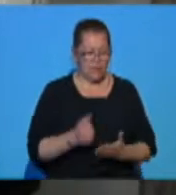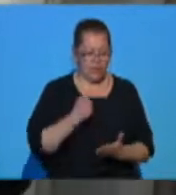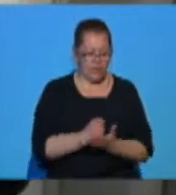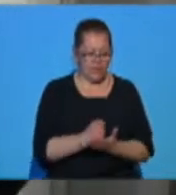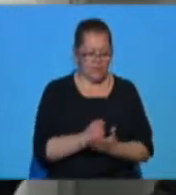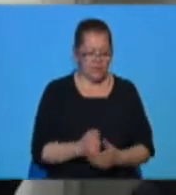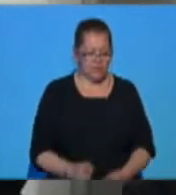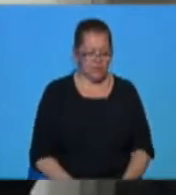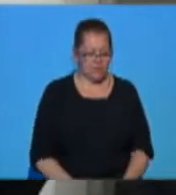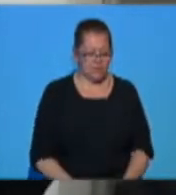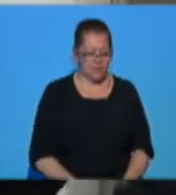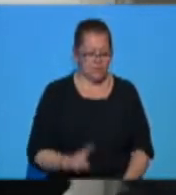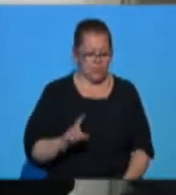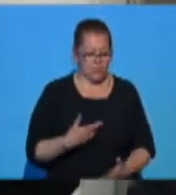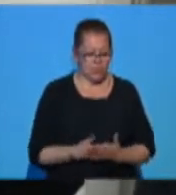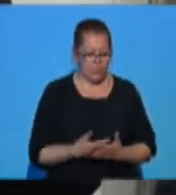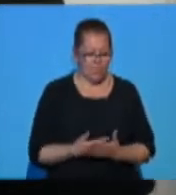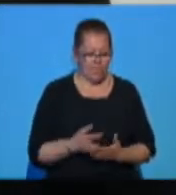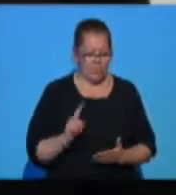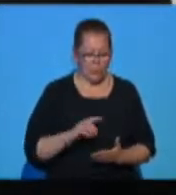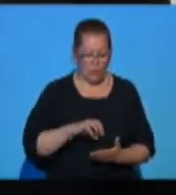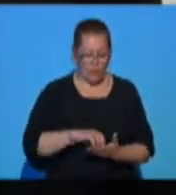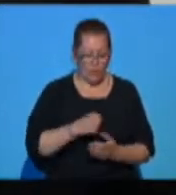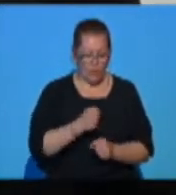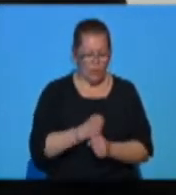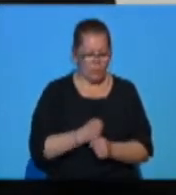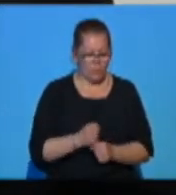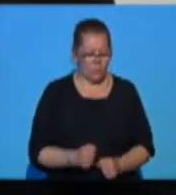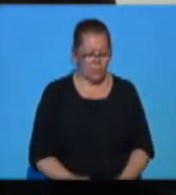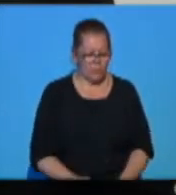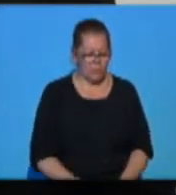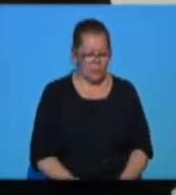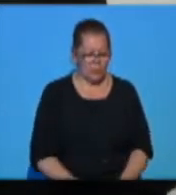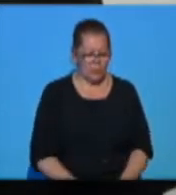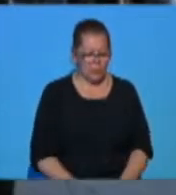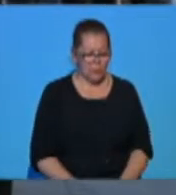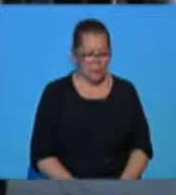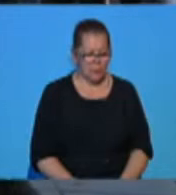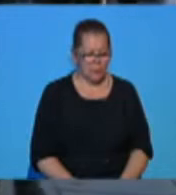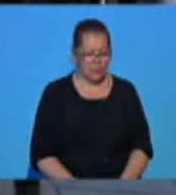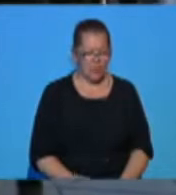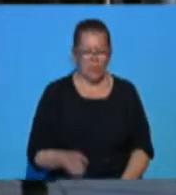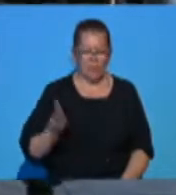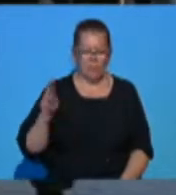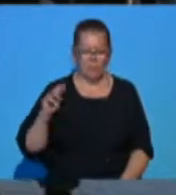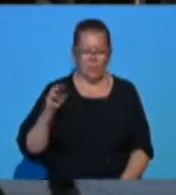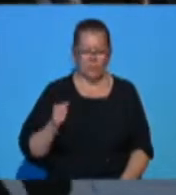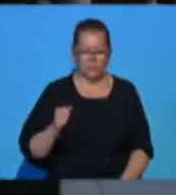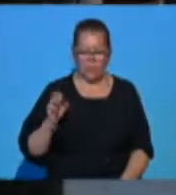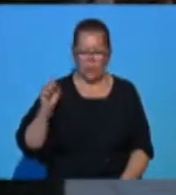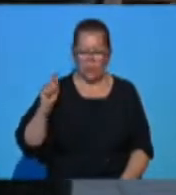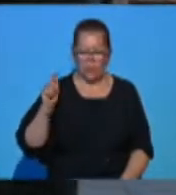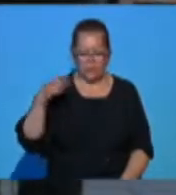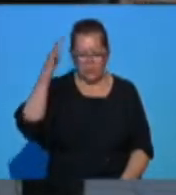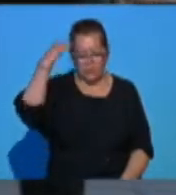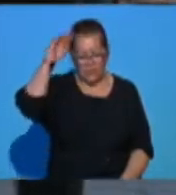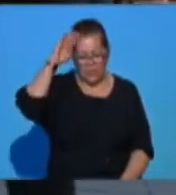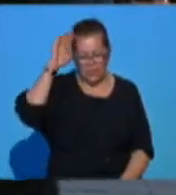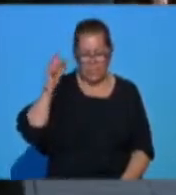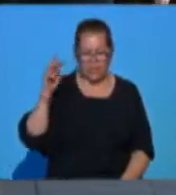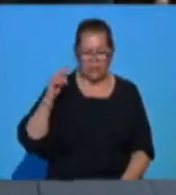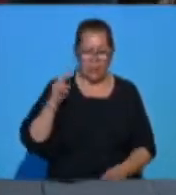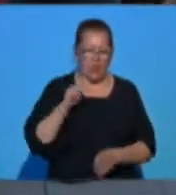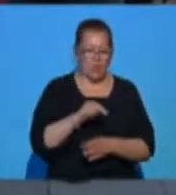Da. Nu pentru loc de muncă? Nu, nu. Pentru o ștampilă, pentru șomaj. Bursa s-a organizat și în Olt, la Slatina și Caracal.